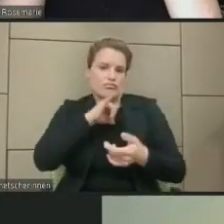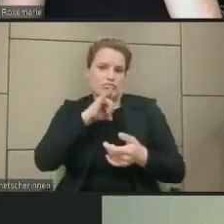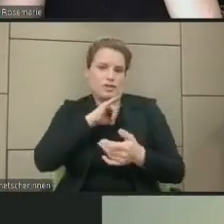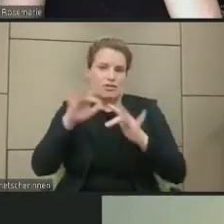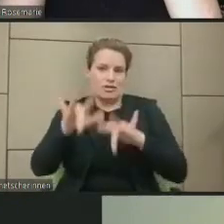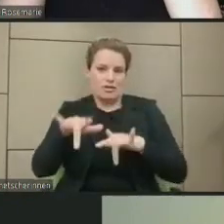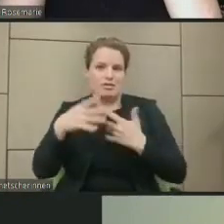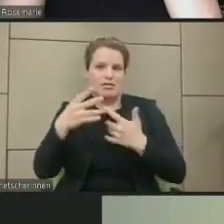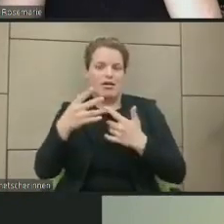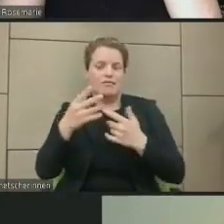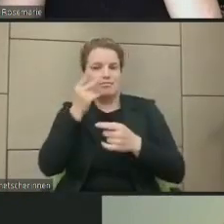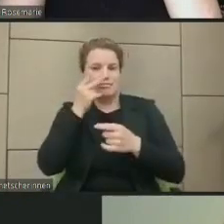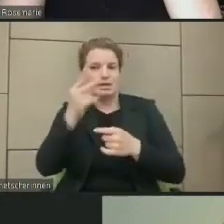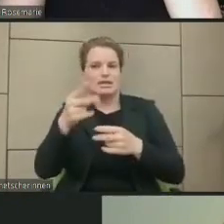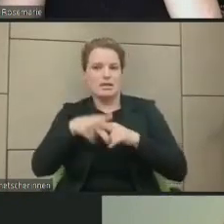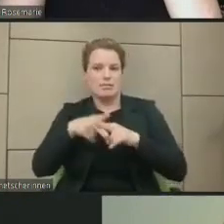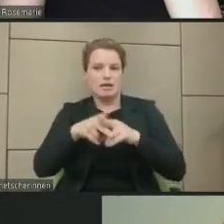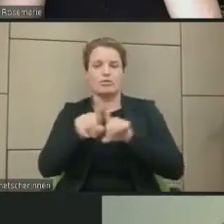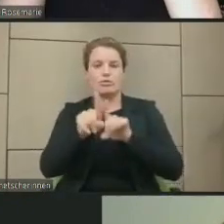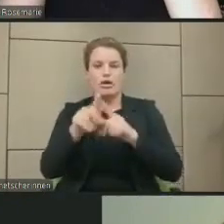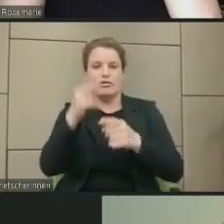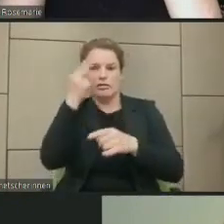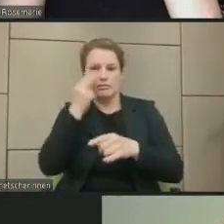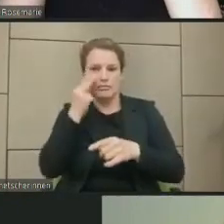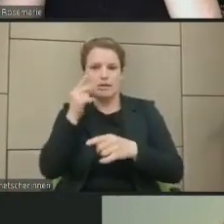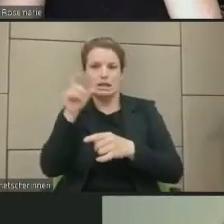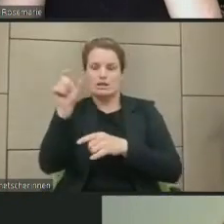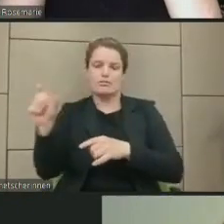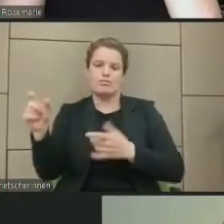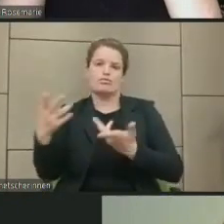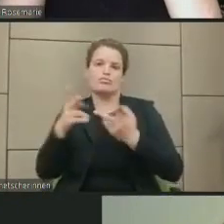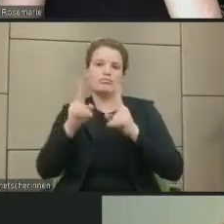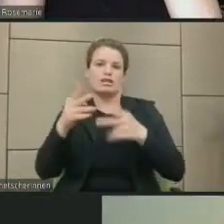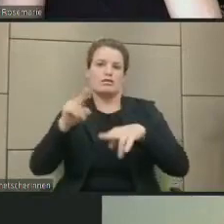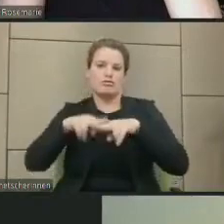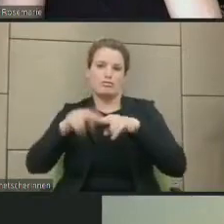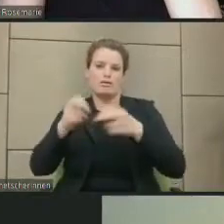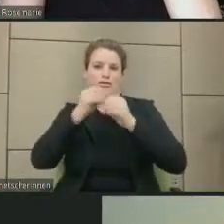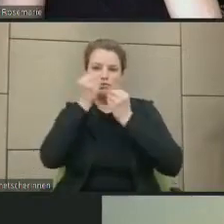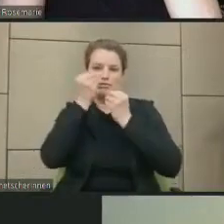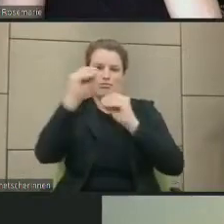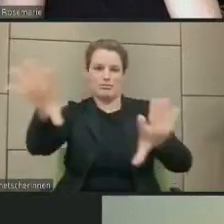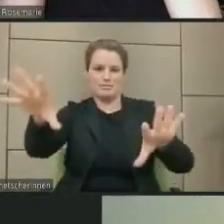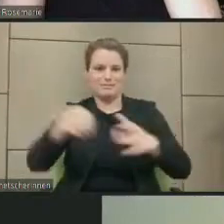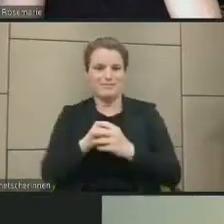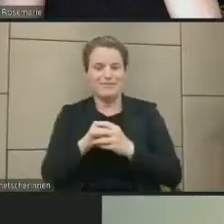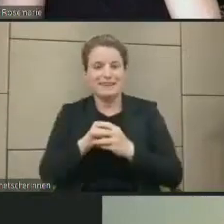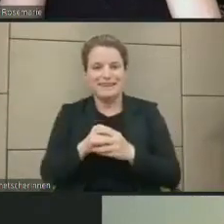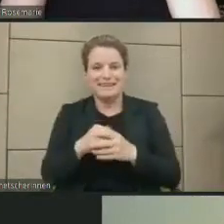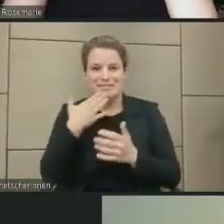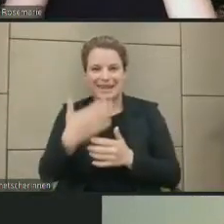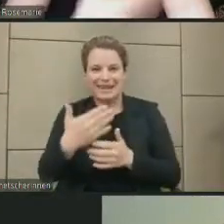sehbehinderten, blindenspezifische Maßnahmen im öffentlichen Raum interessieren. Dankeschön.